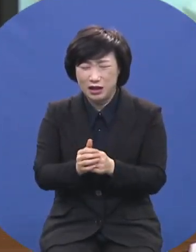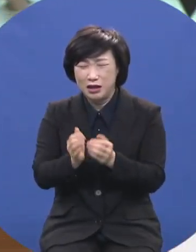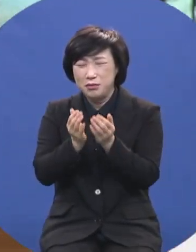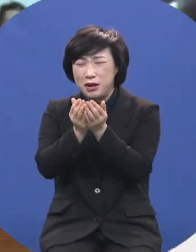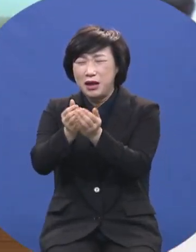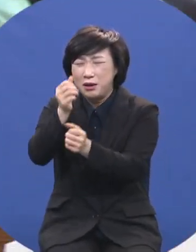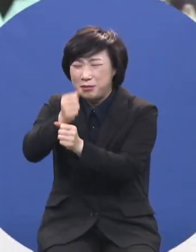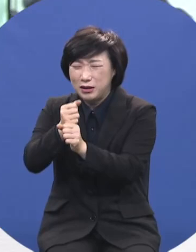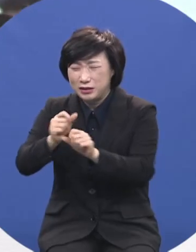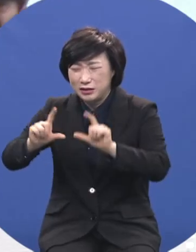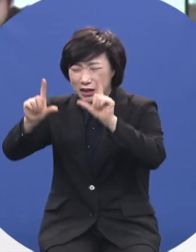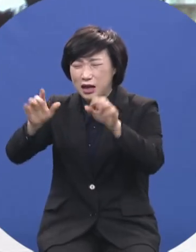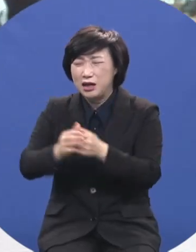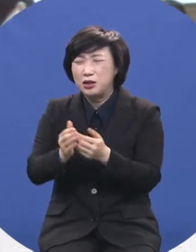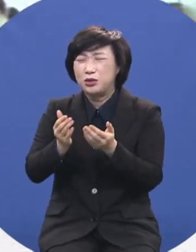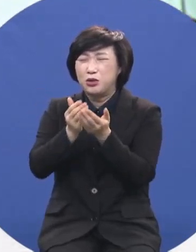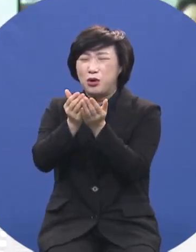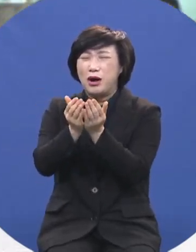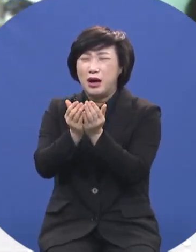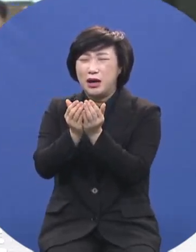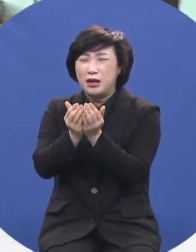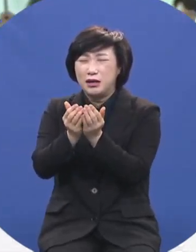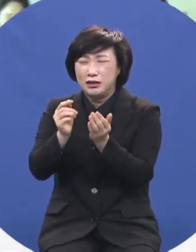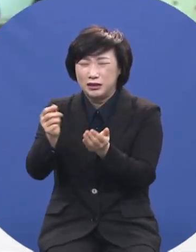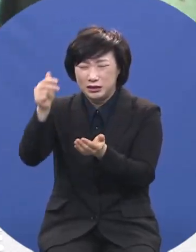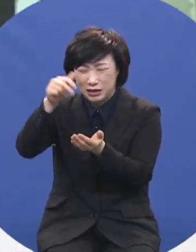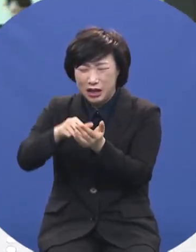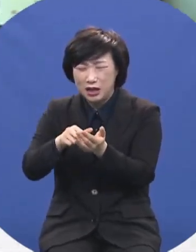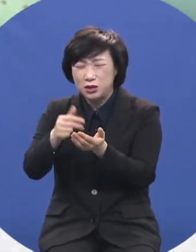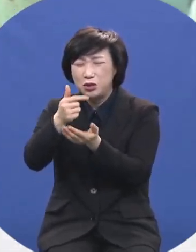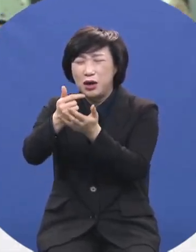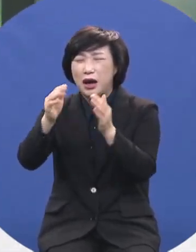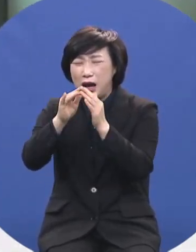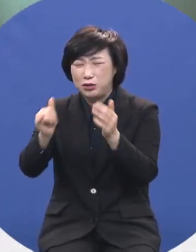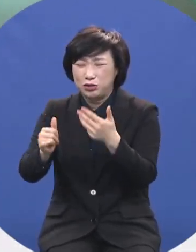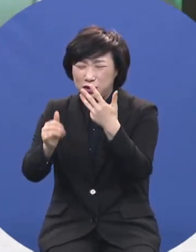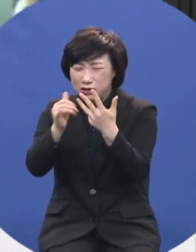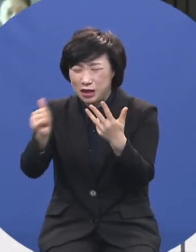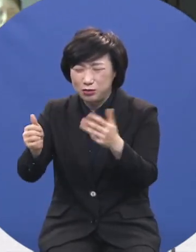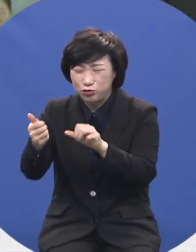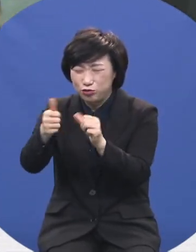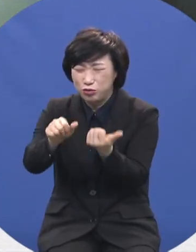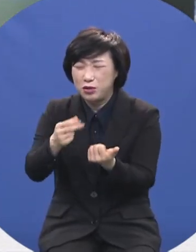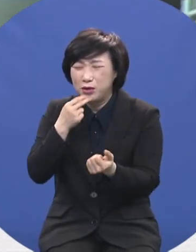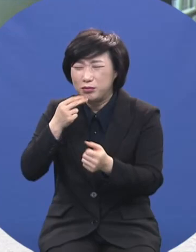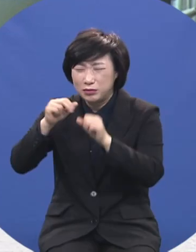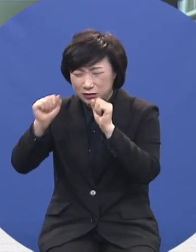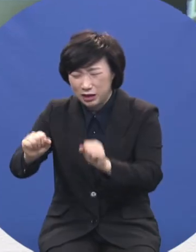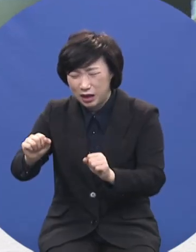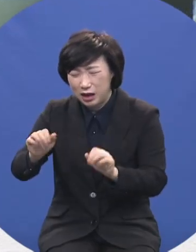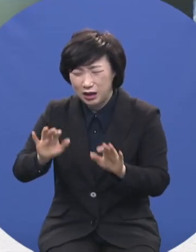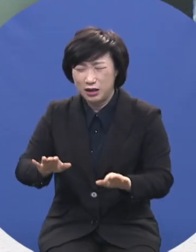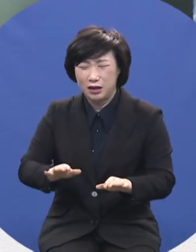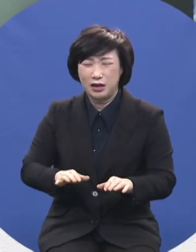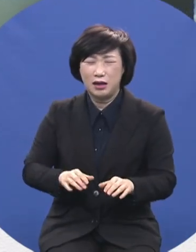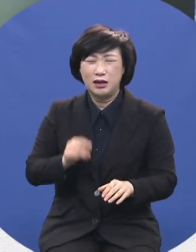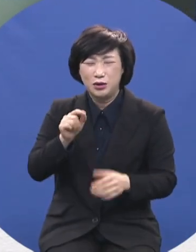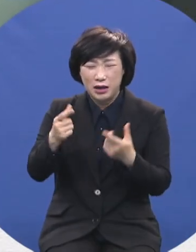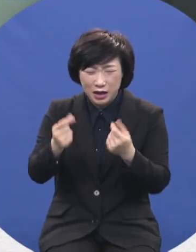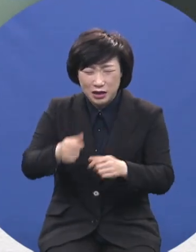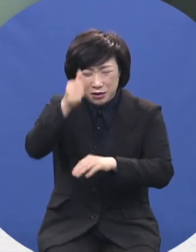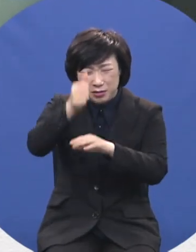날 노아의 가족은 방주에 들어가서 죽음을 면하고 살았습니다. 마지막 주님의